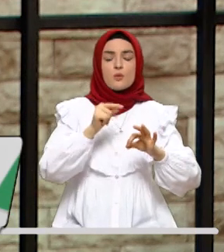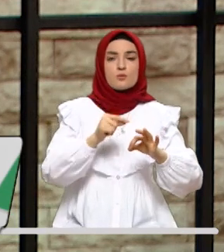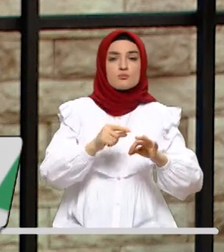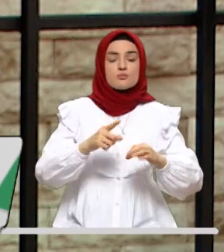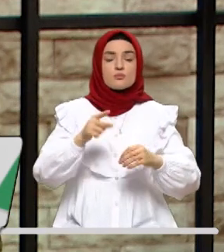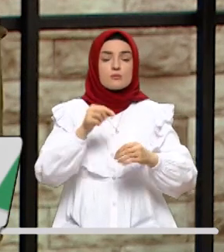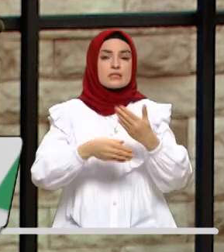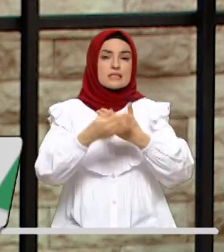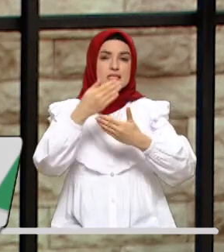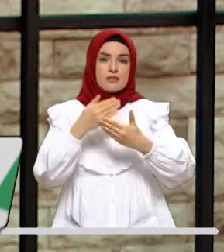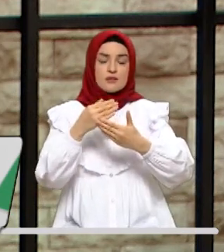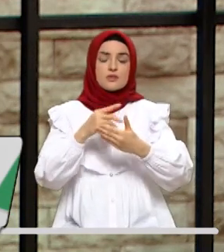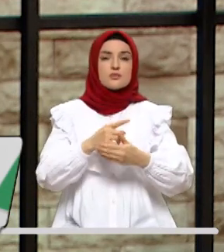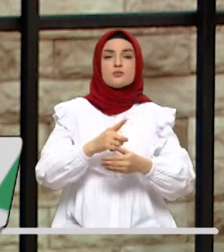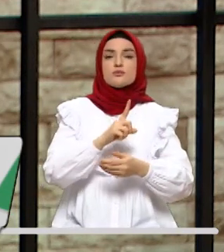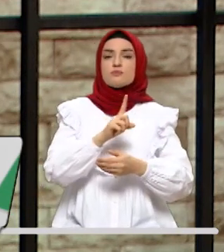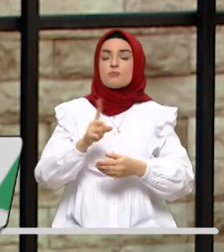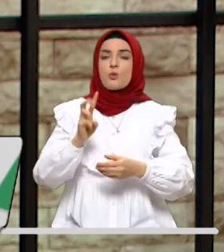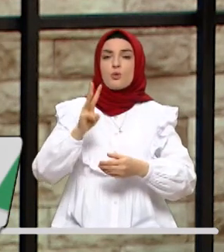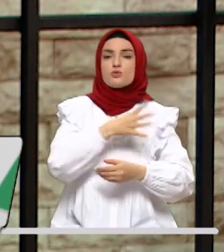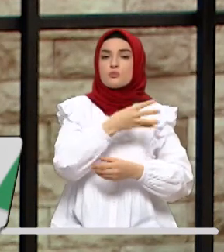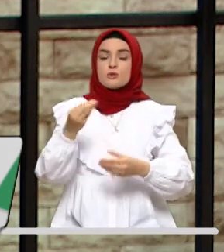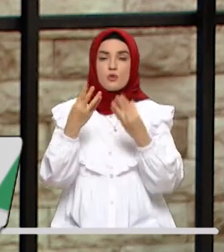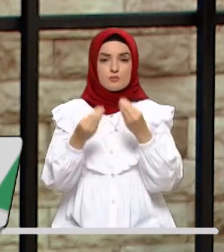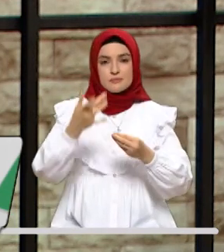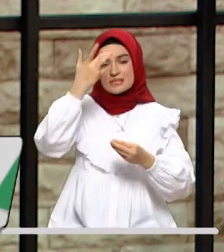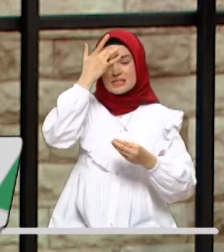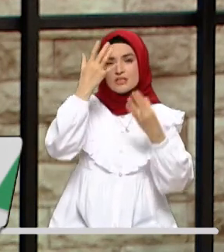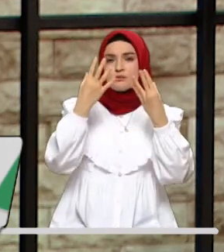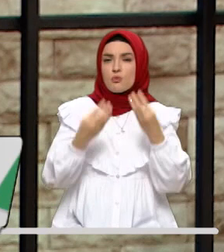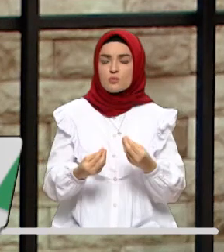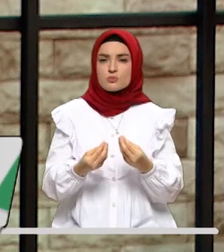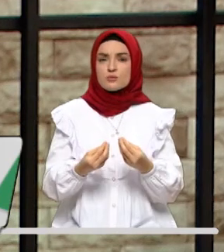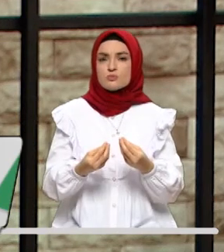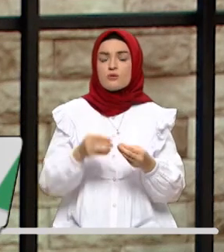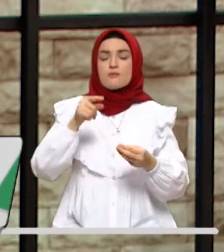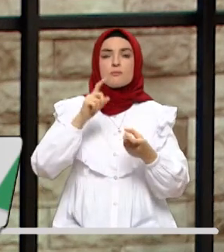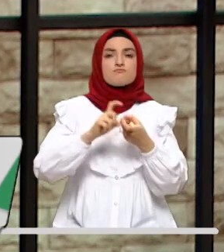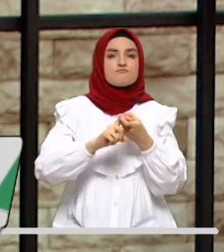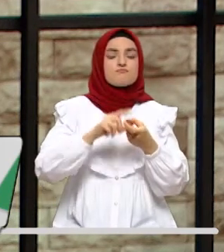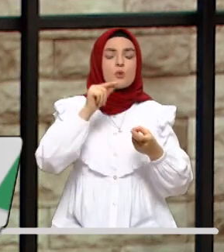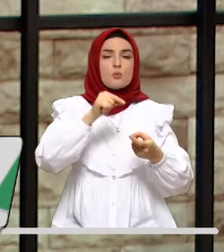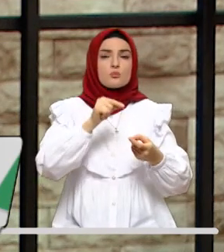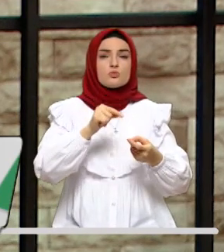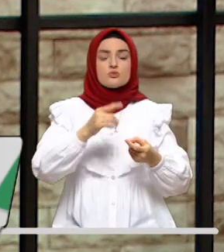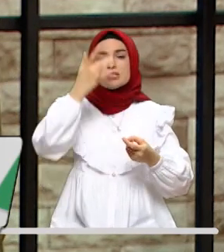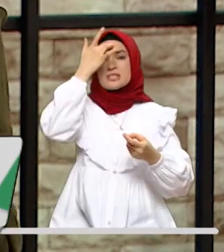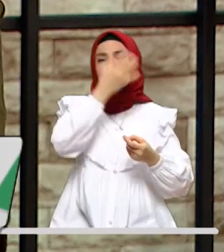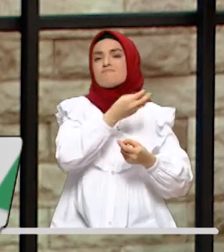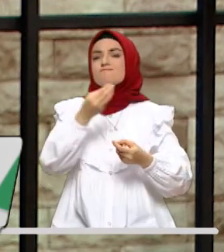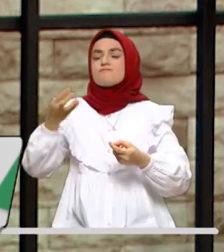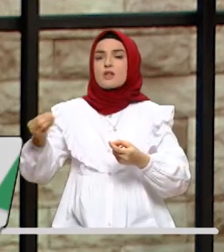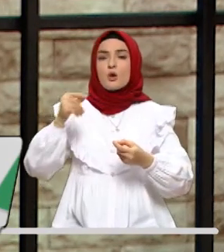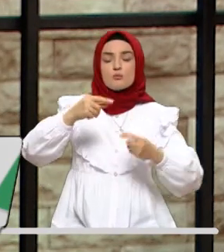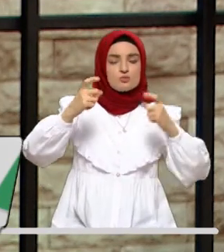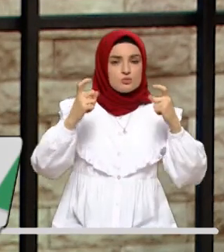milyon. 8 milyon şehit vermiş, 7 milyon şehit vermiş. Ve bu şehitler, bu şühedalar bu